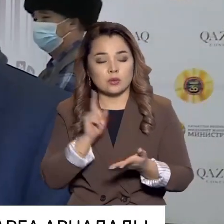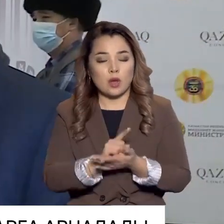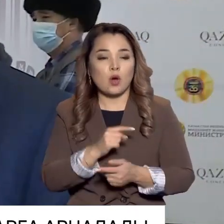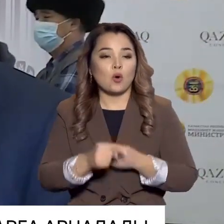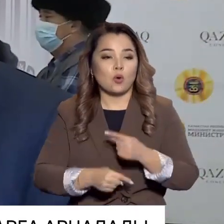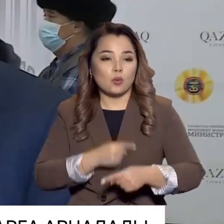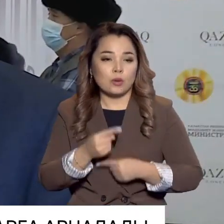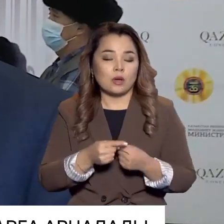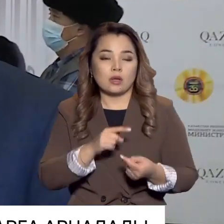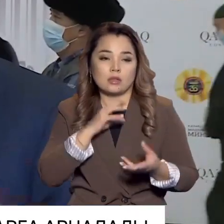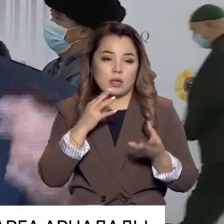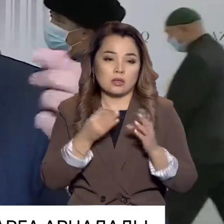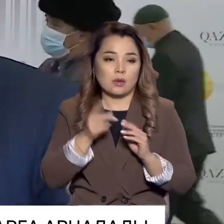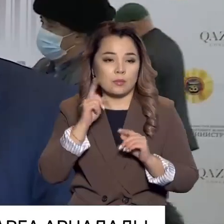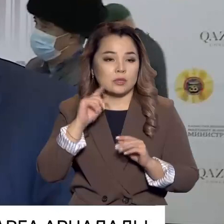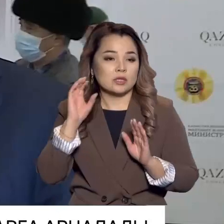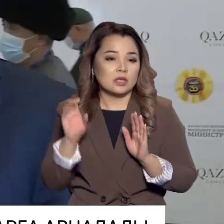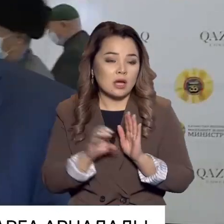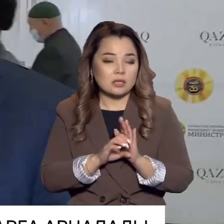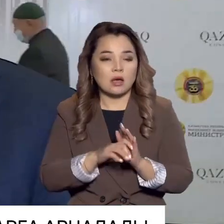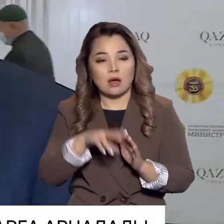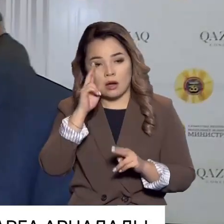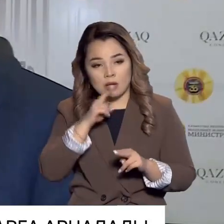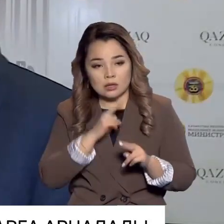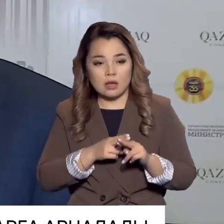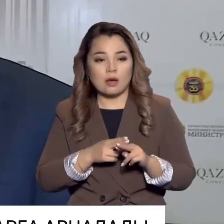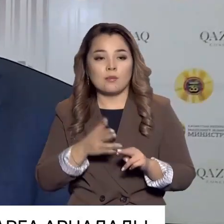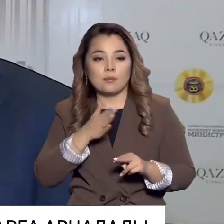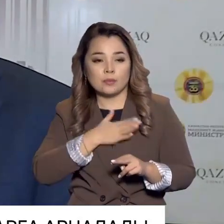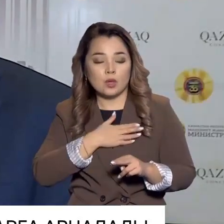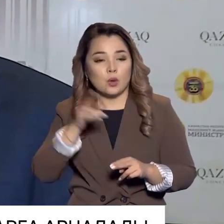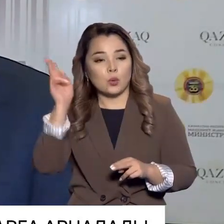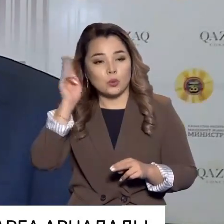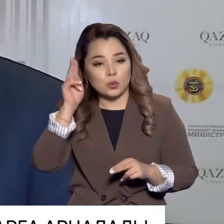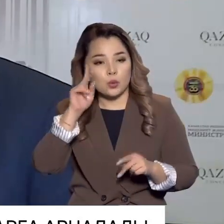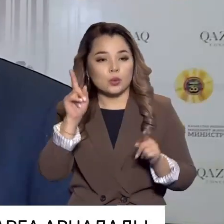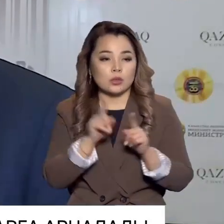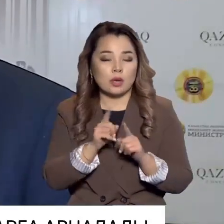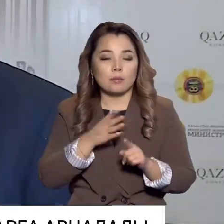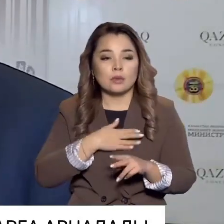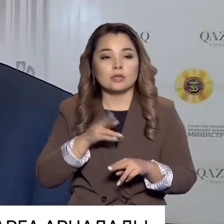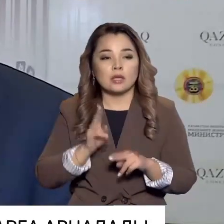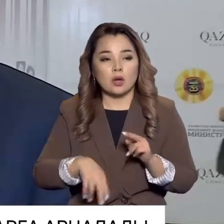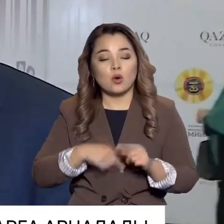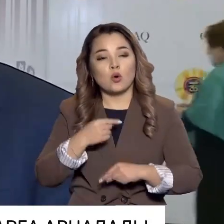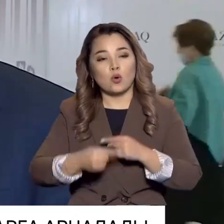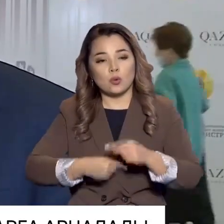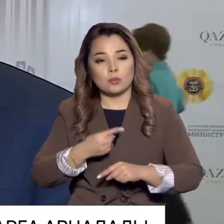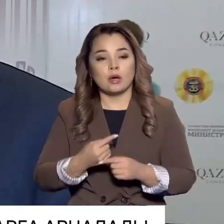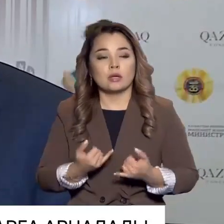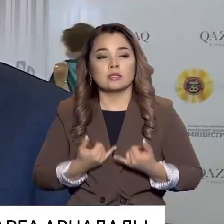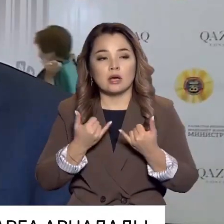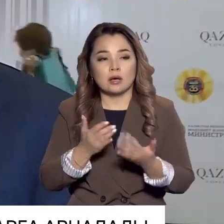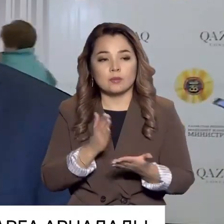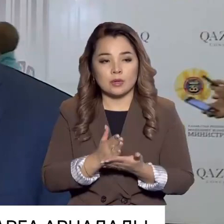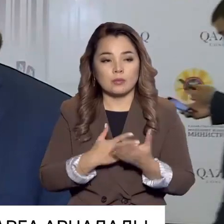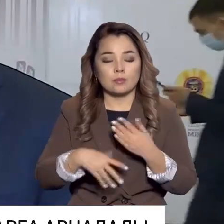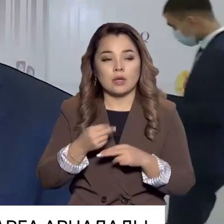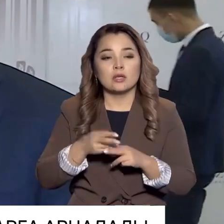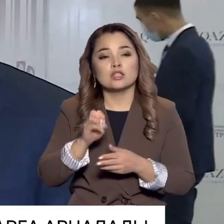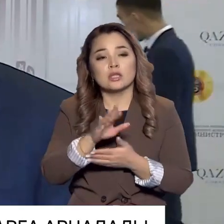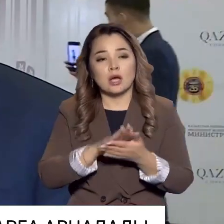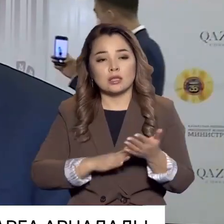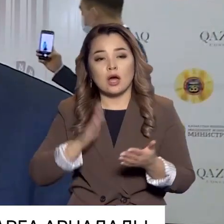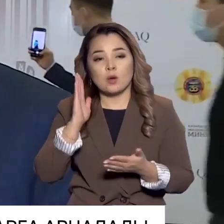ұрпақтар сабақтастығы дейді, біз ағаларымыздан үйрендік, енді бізде, біз үйренген нәрсемізді бізден кейінгі ұрпаққа беріп жатырмыз. Сондықтан бұның бәрі